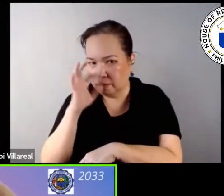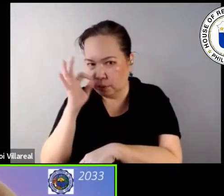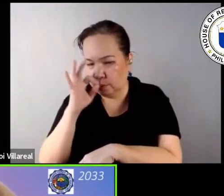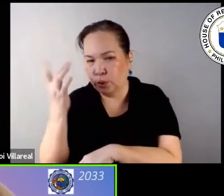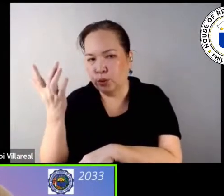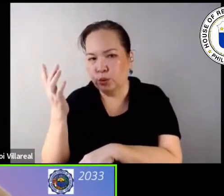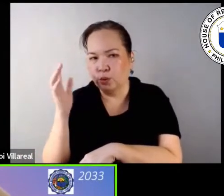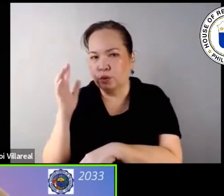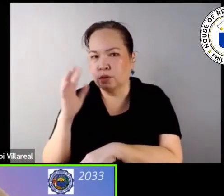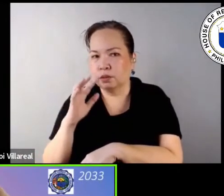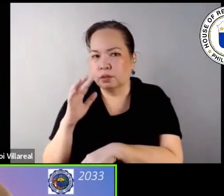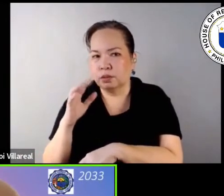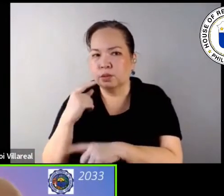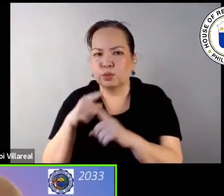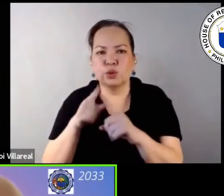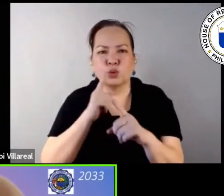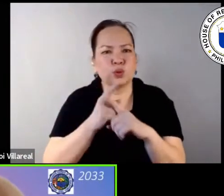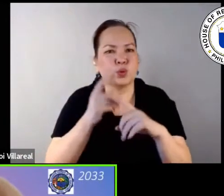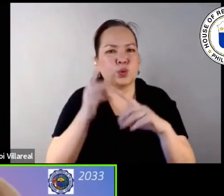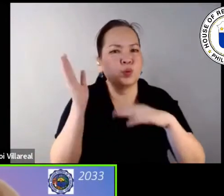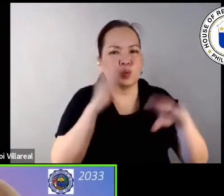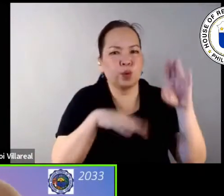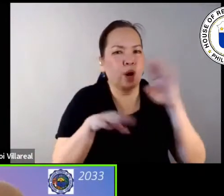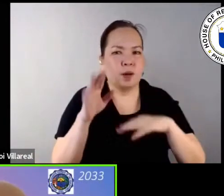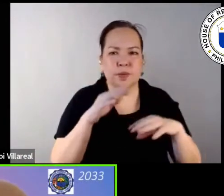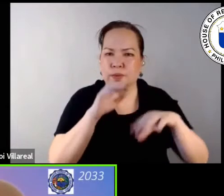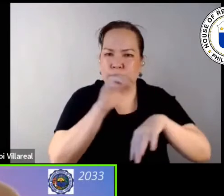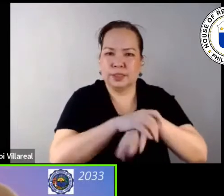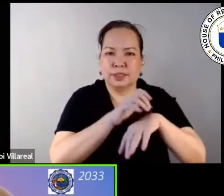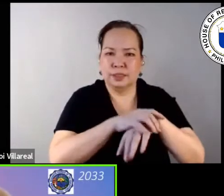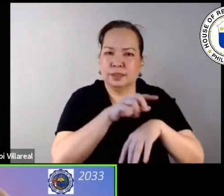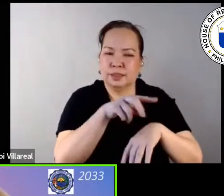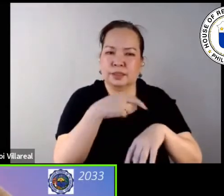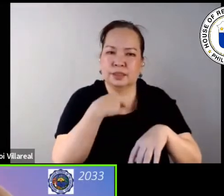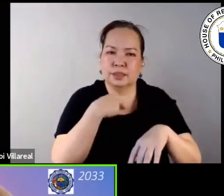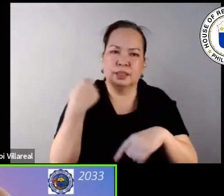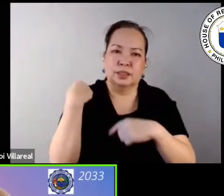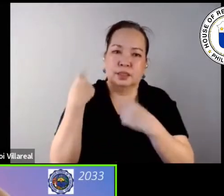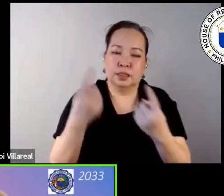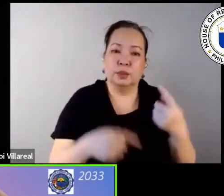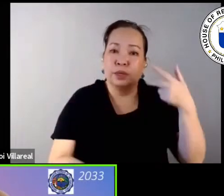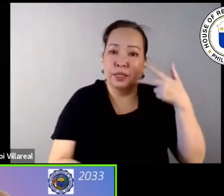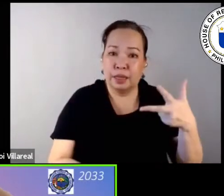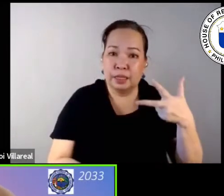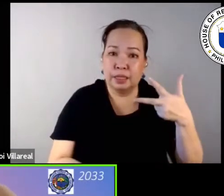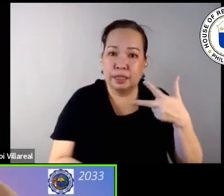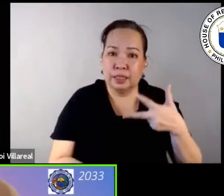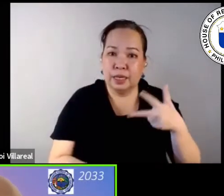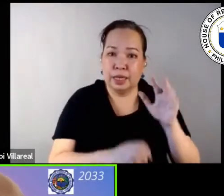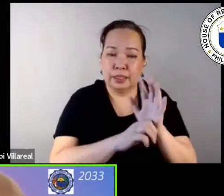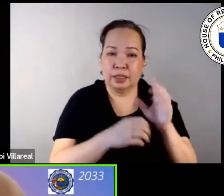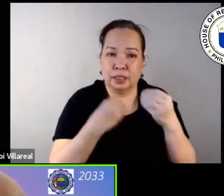napakalaking problema natin sa Ingles mula pa noon. Magbibigay lang po ako ng tatlong halimbawa.